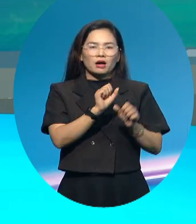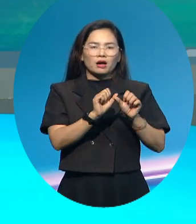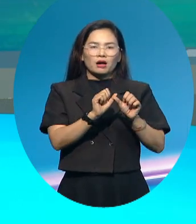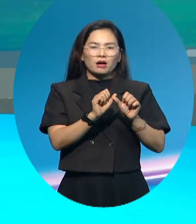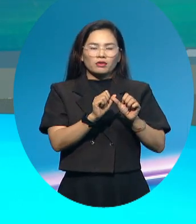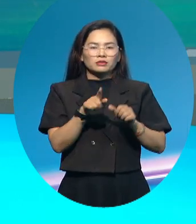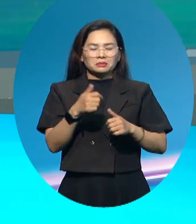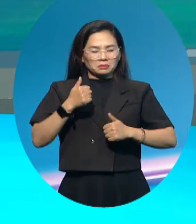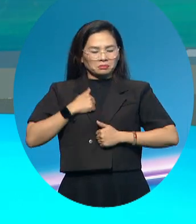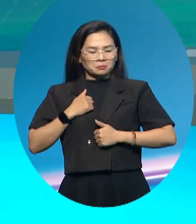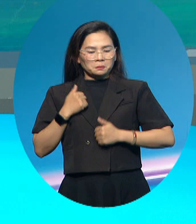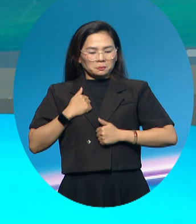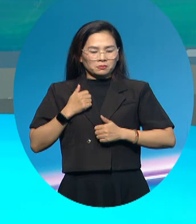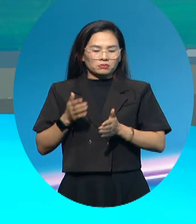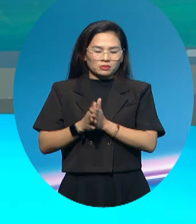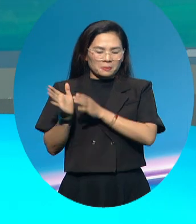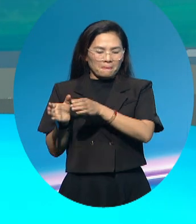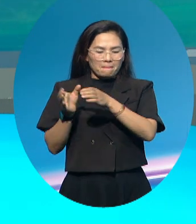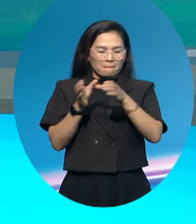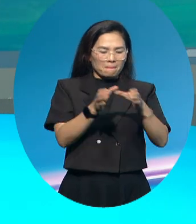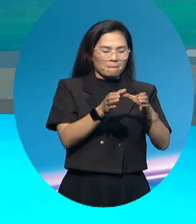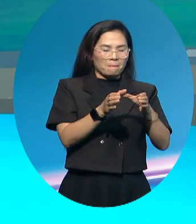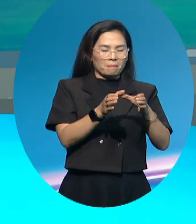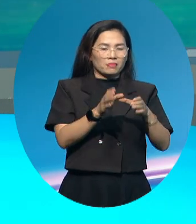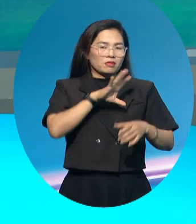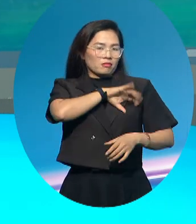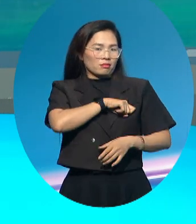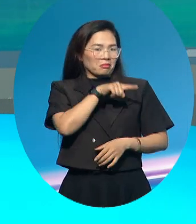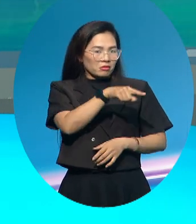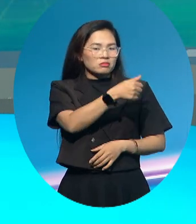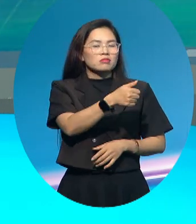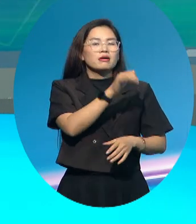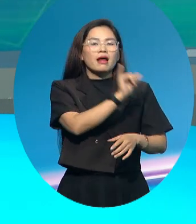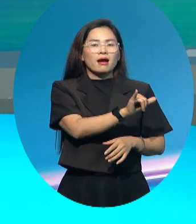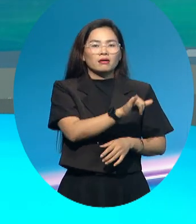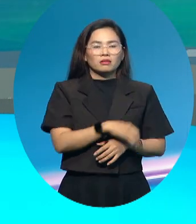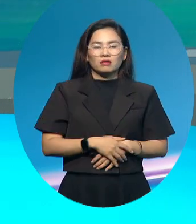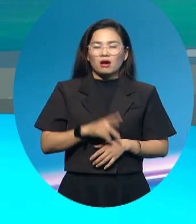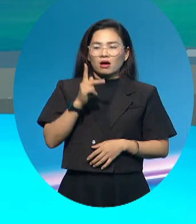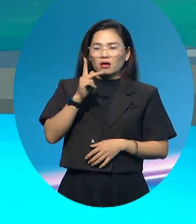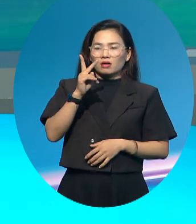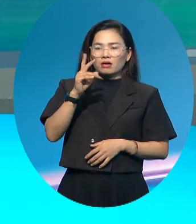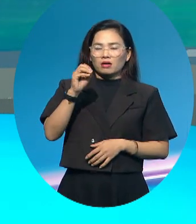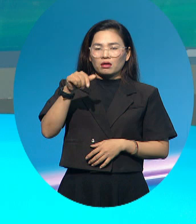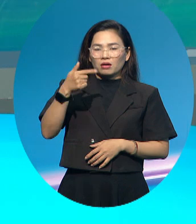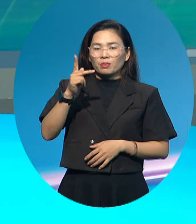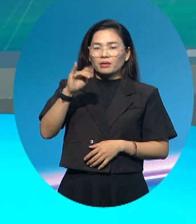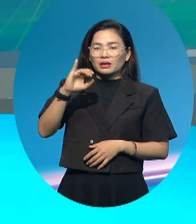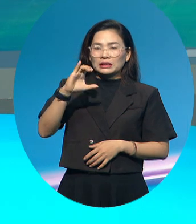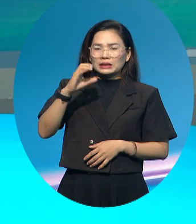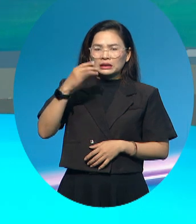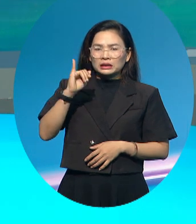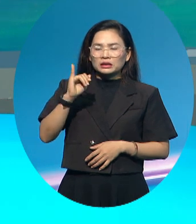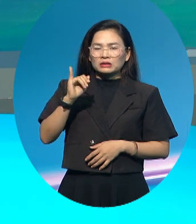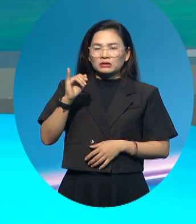sẽ triển khai quân đội tới khu vực có khoảng 1,4 triệu Người Palestine đang trủ ẩn này các vụ không kết diễn ra trong bối cảnh các nước khu vực